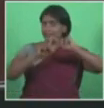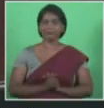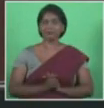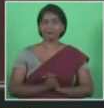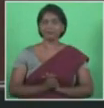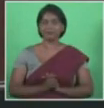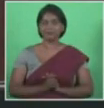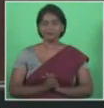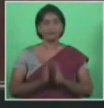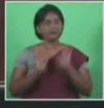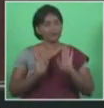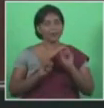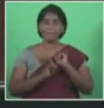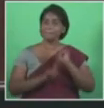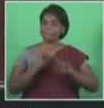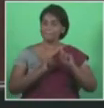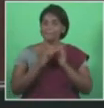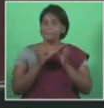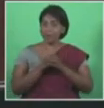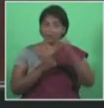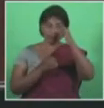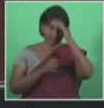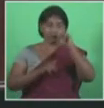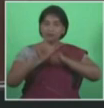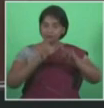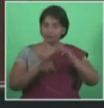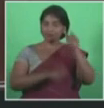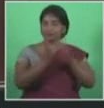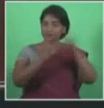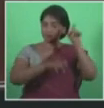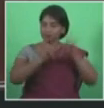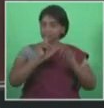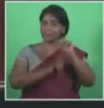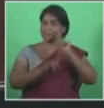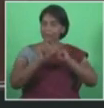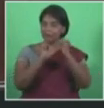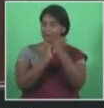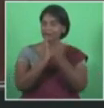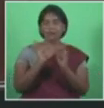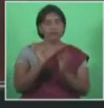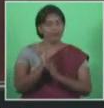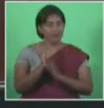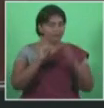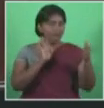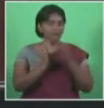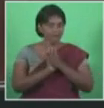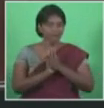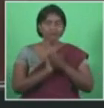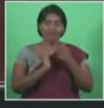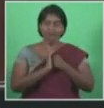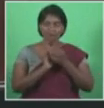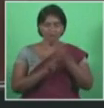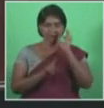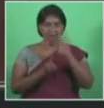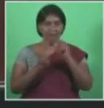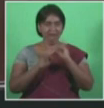කරන්න එපා. කෙසේ වුවද පාර්ලිමේන්තුවේ පක්ෂ නායකවරයන්ගේ ඔවුන්ගේ නියෝජිතයන්ගේ සහ පාර්ලිමේන්තු කටපිටින්ද කාර්යක සභාවේ සමාජිකයන් සමග හරි